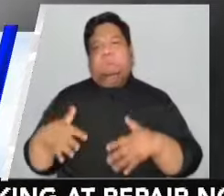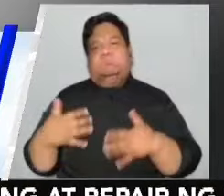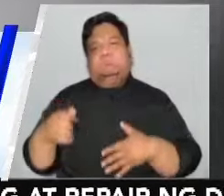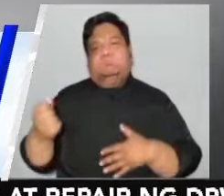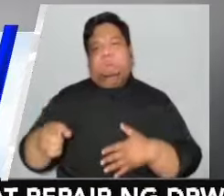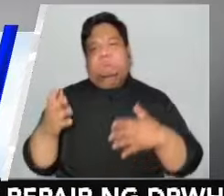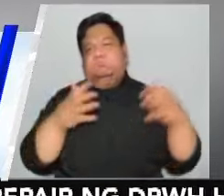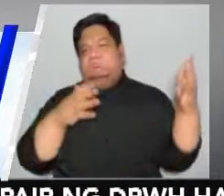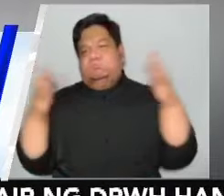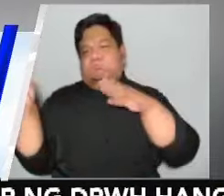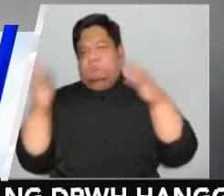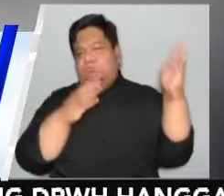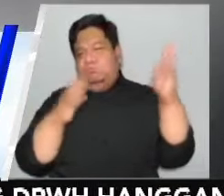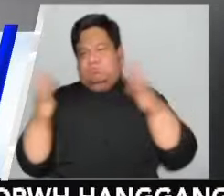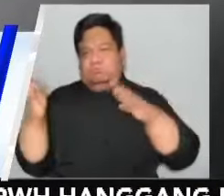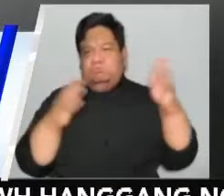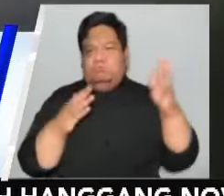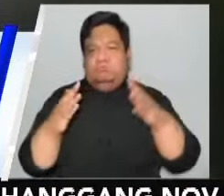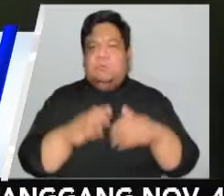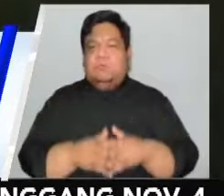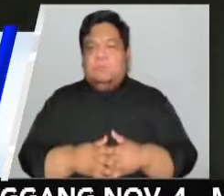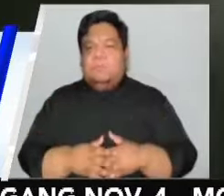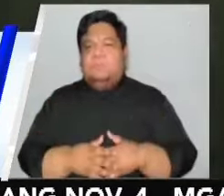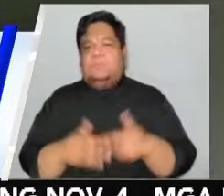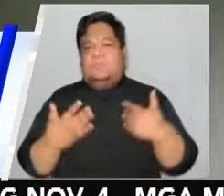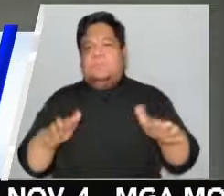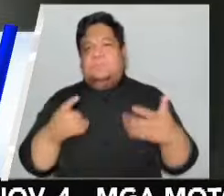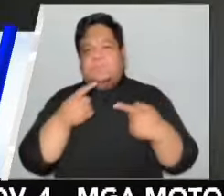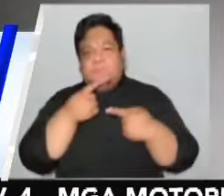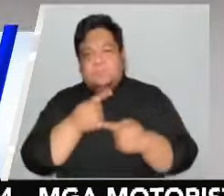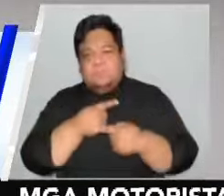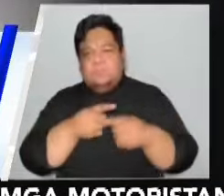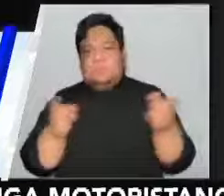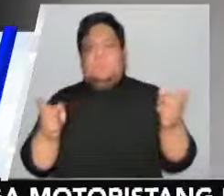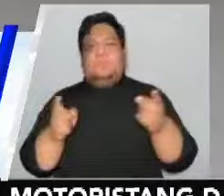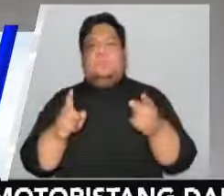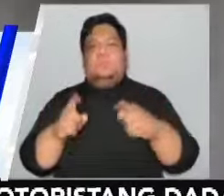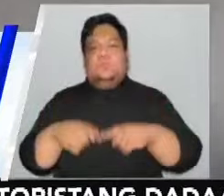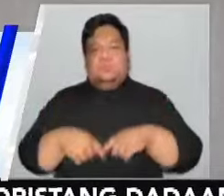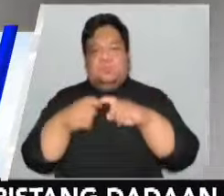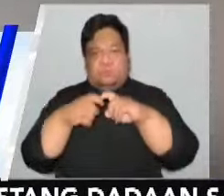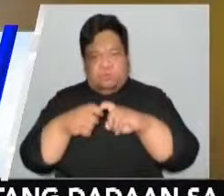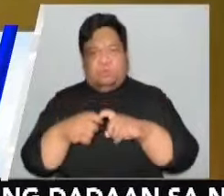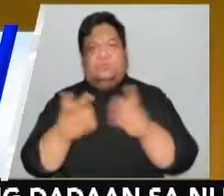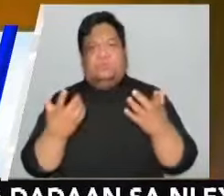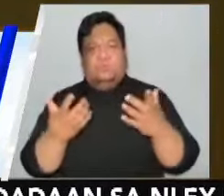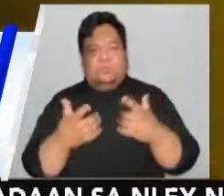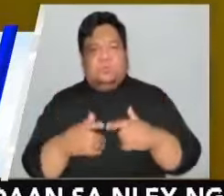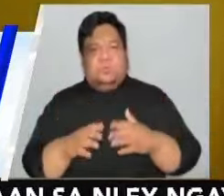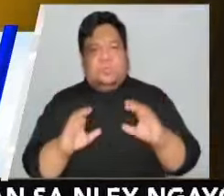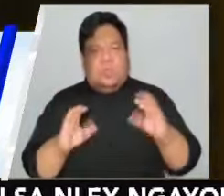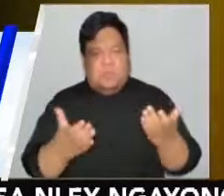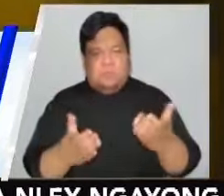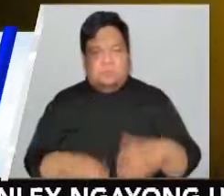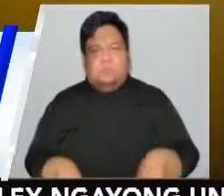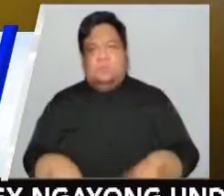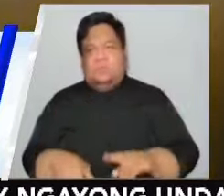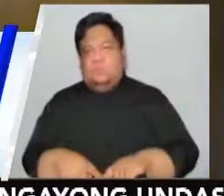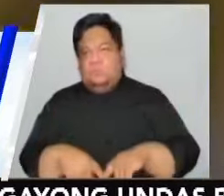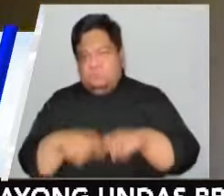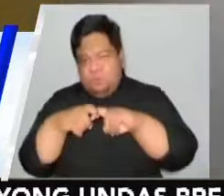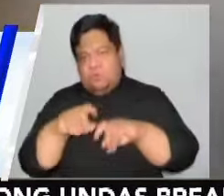at nagkaroon po ng announcement ng suspension of the assets at suspension sa lahat ng government offices. So,